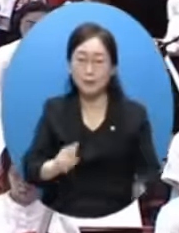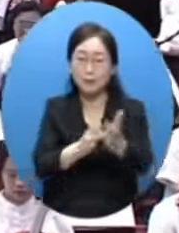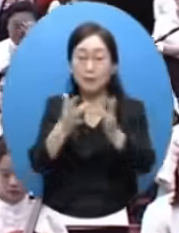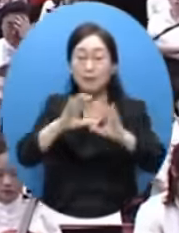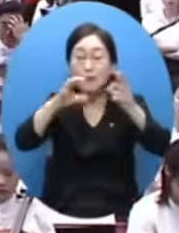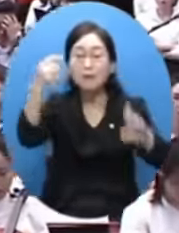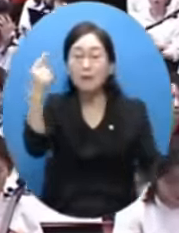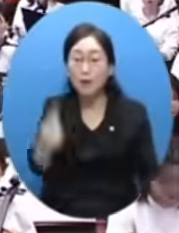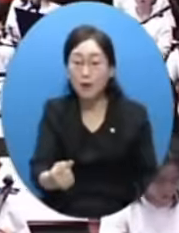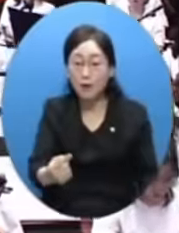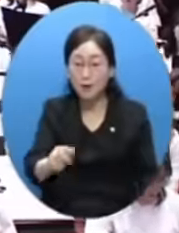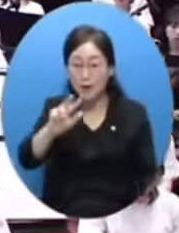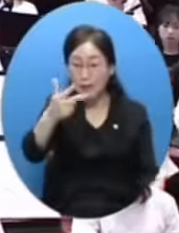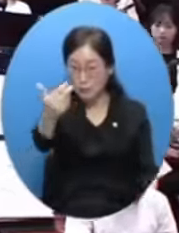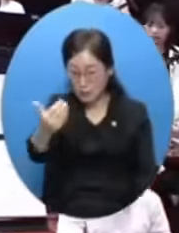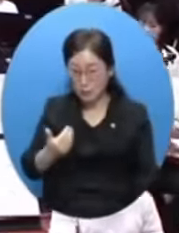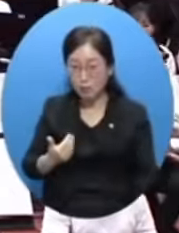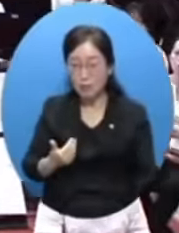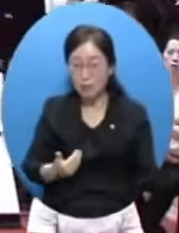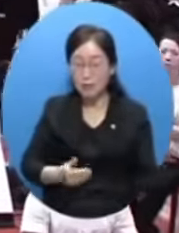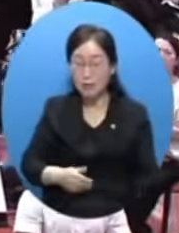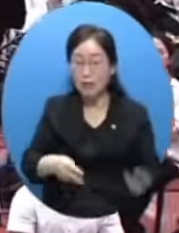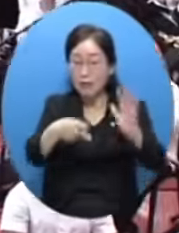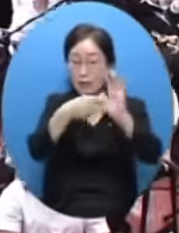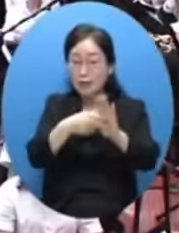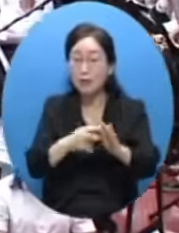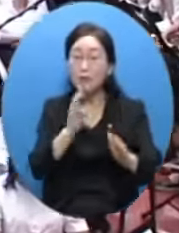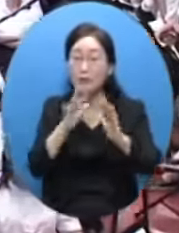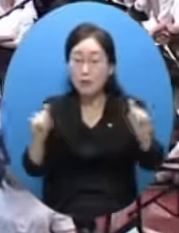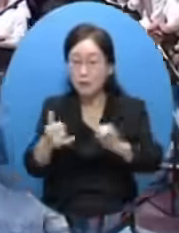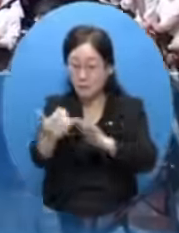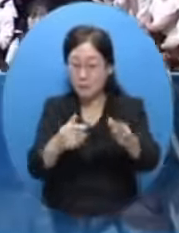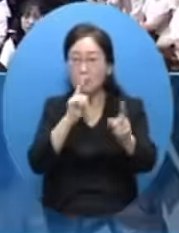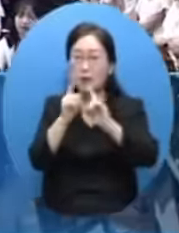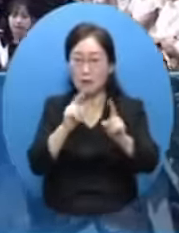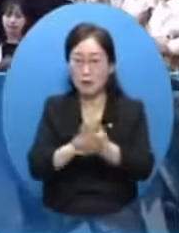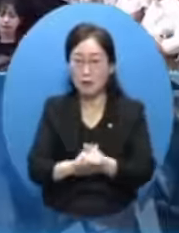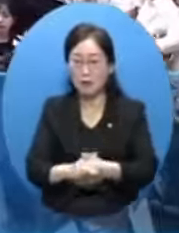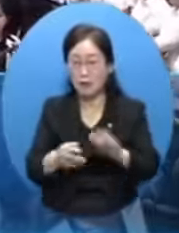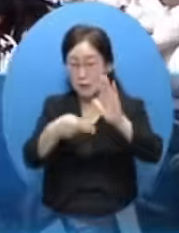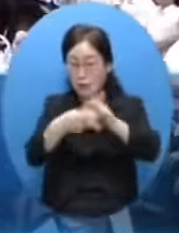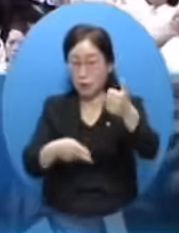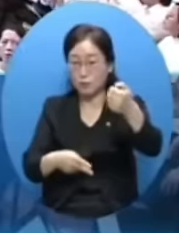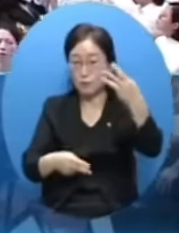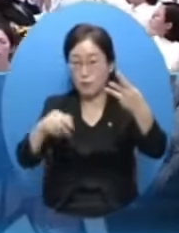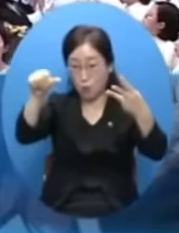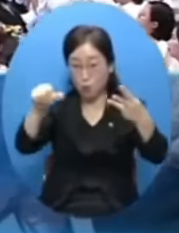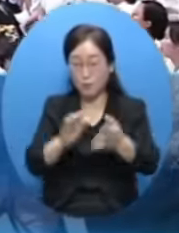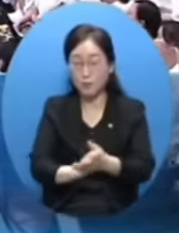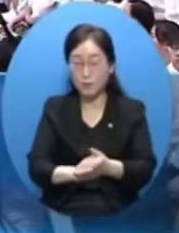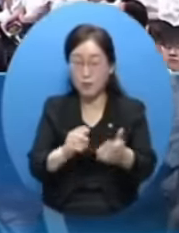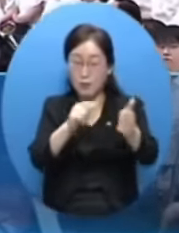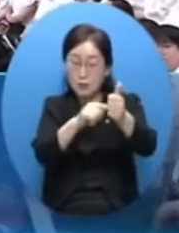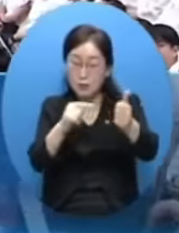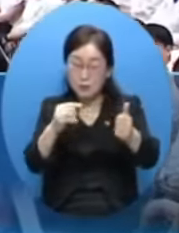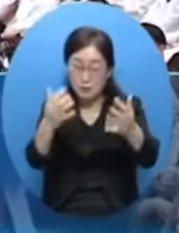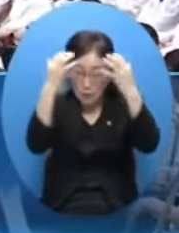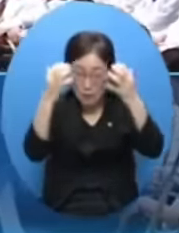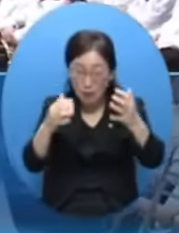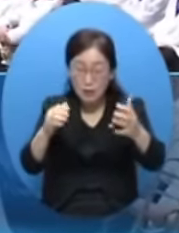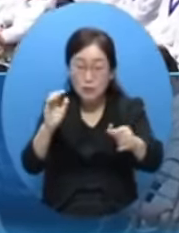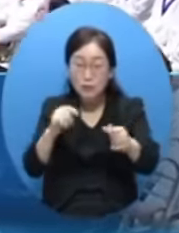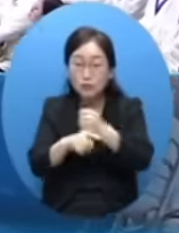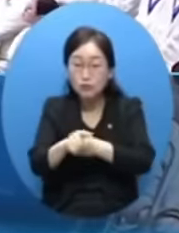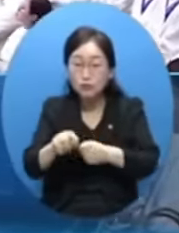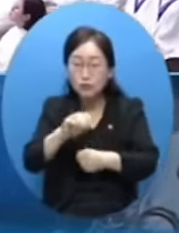전 700년 전에 이사야 선자가 이와 같이 예언합니다. 이사야 53장 5절입니다 그가 찔림은 우리의 허물 때문이요 그가